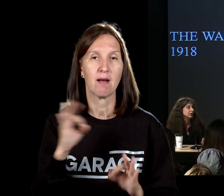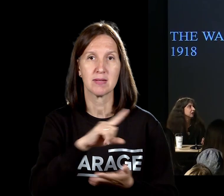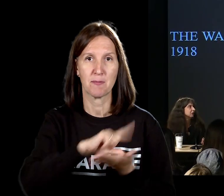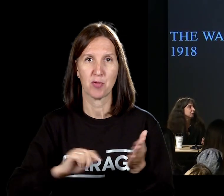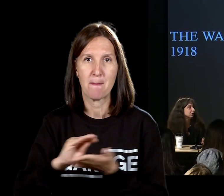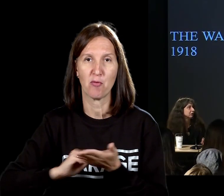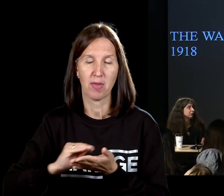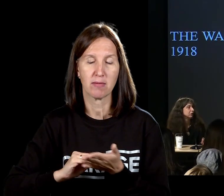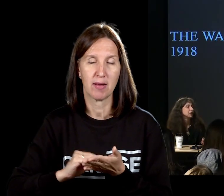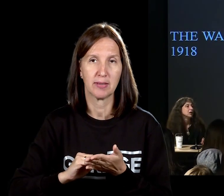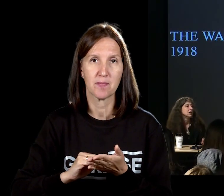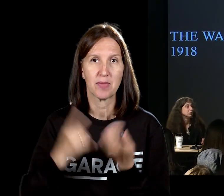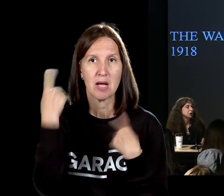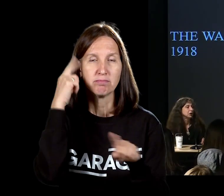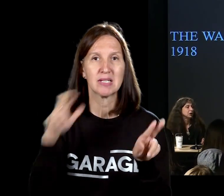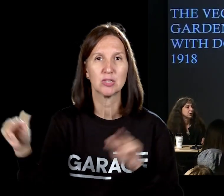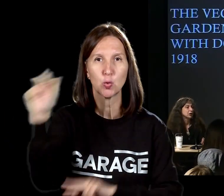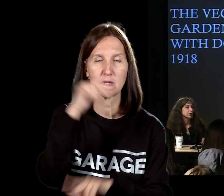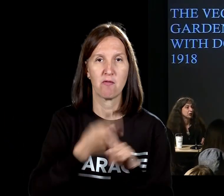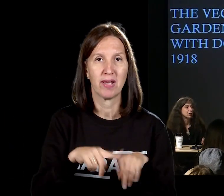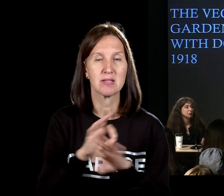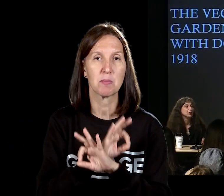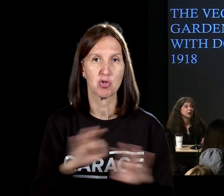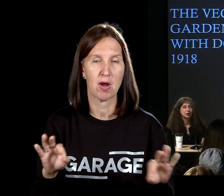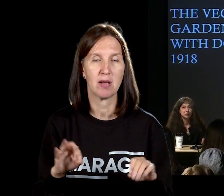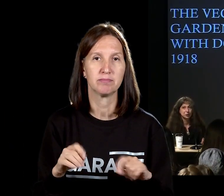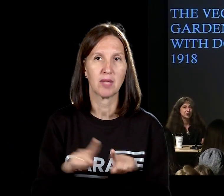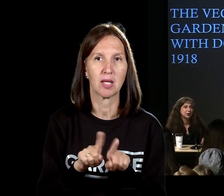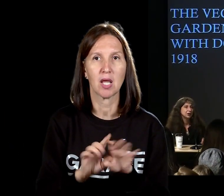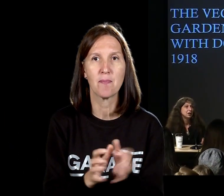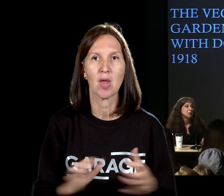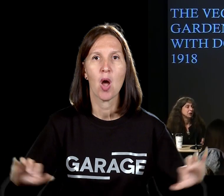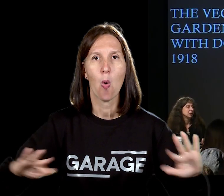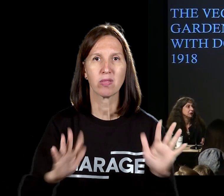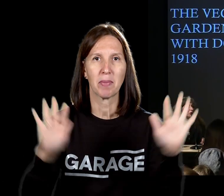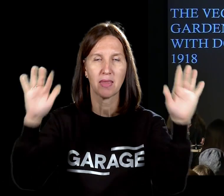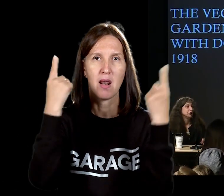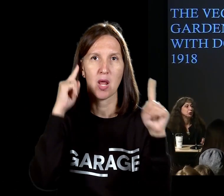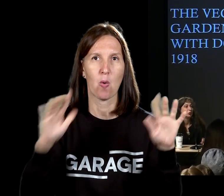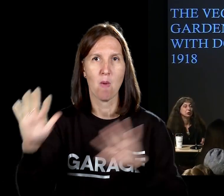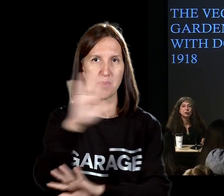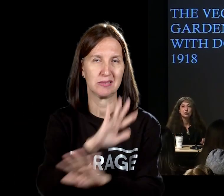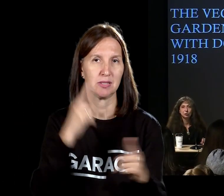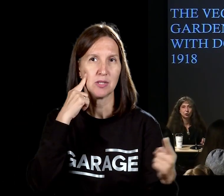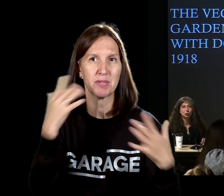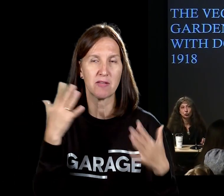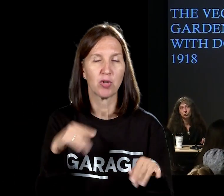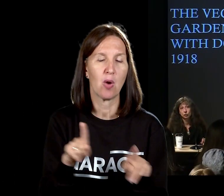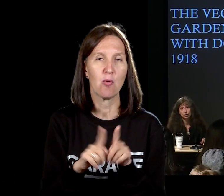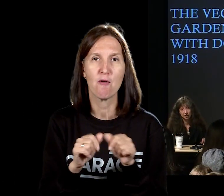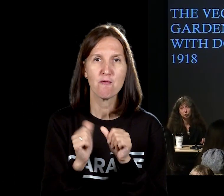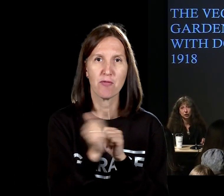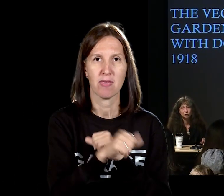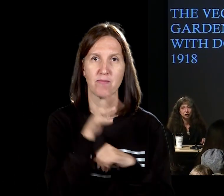повторяется, да, создавая вот эти самые замечательные орнаментальные композиции, представляющие некую вот эту